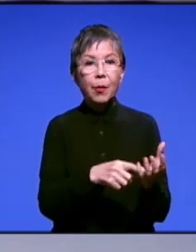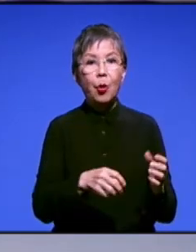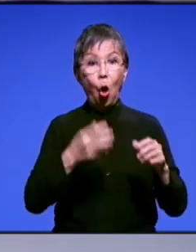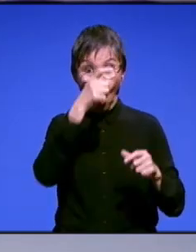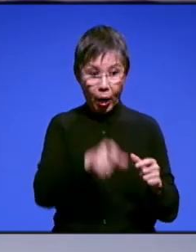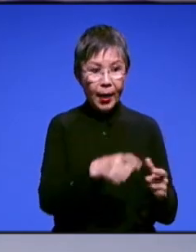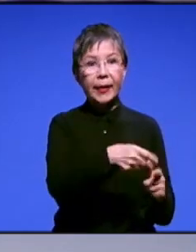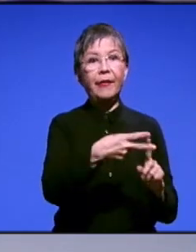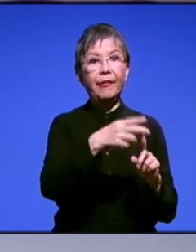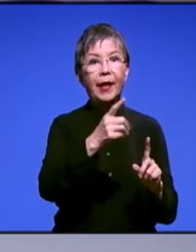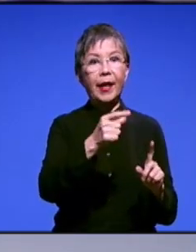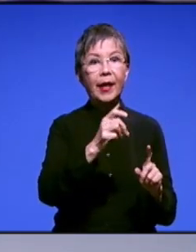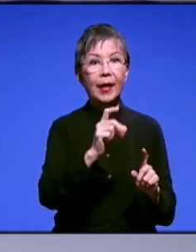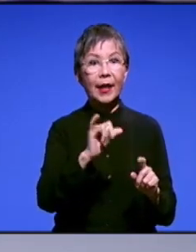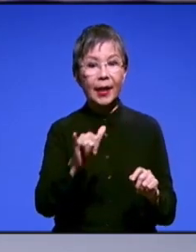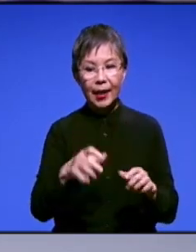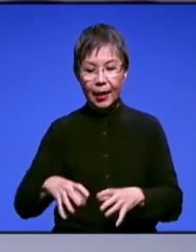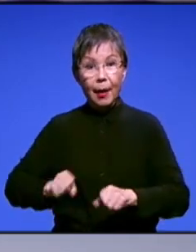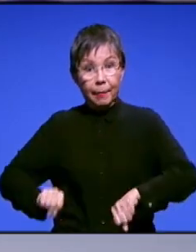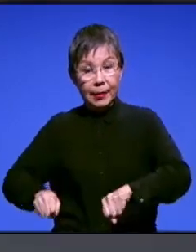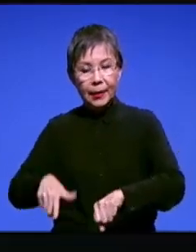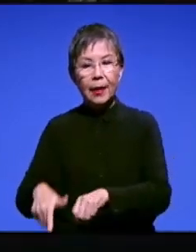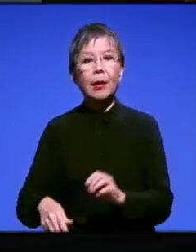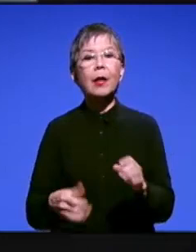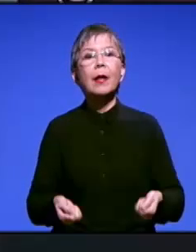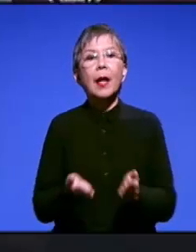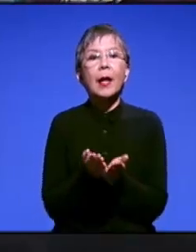kendaraannya yang diangkut dengan kapal motor.